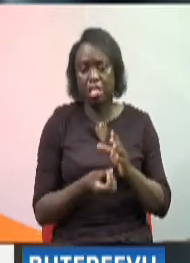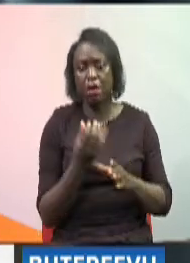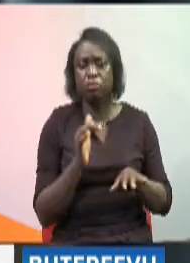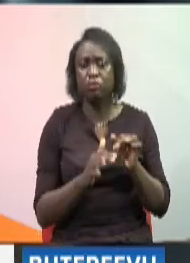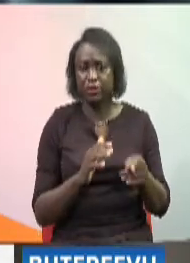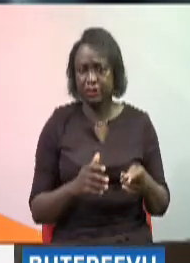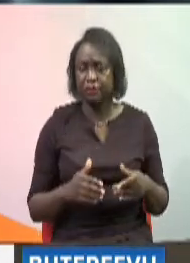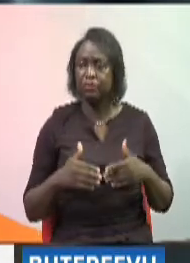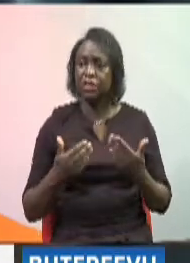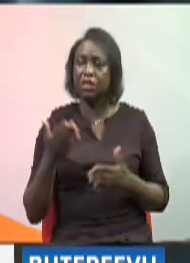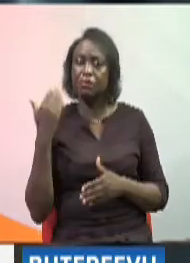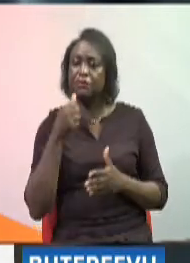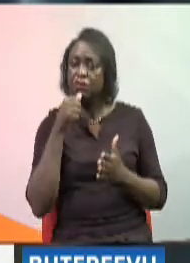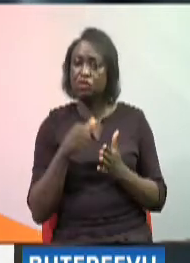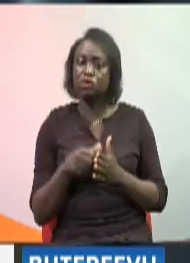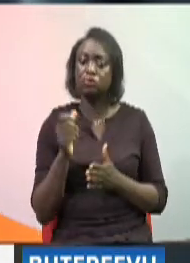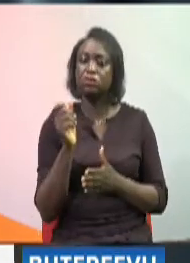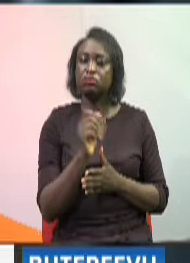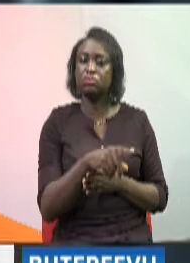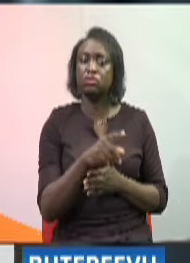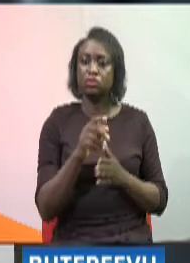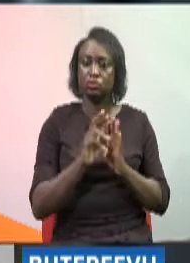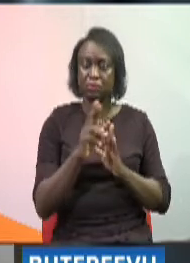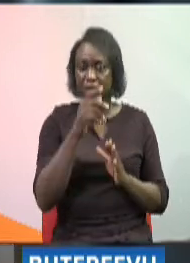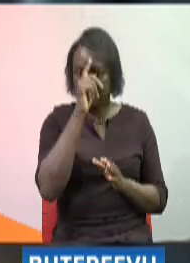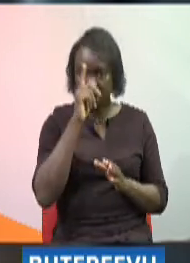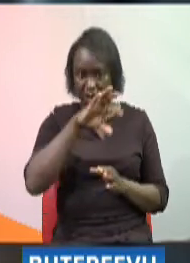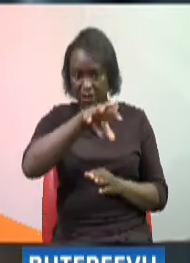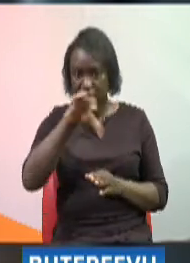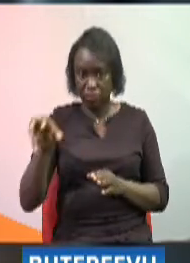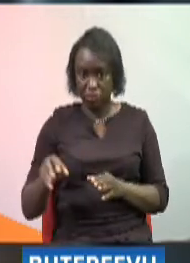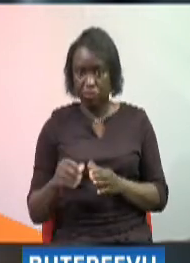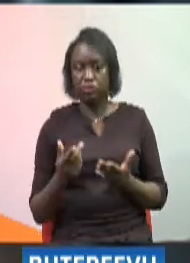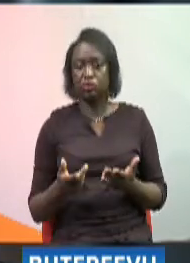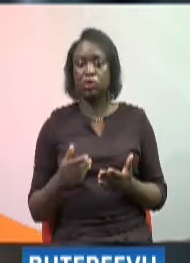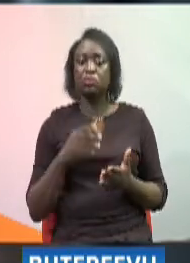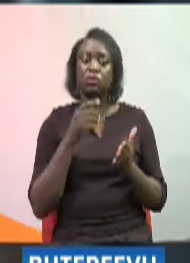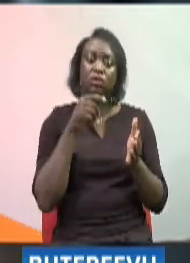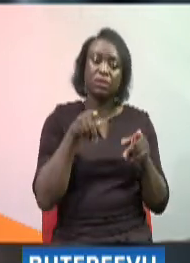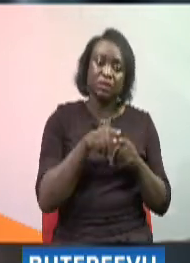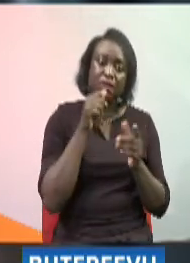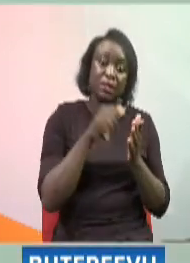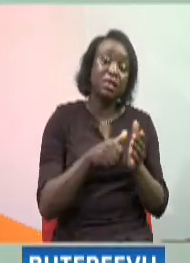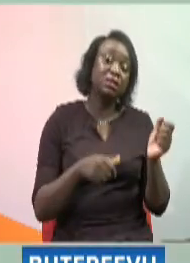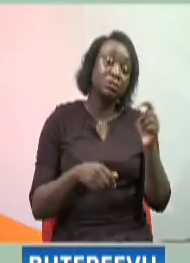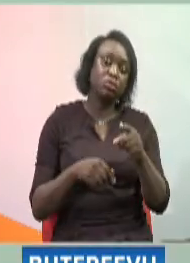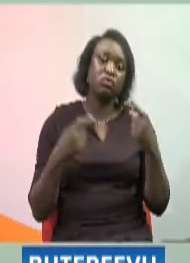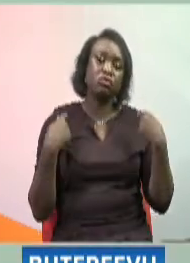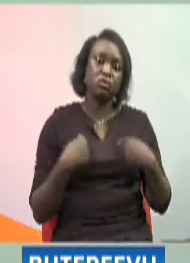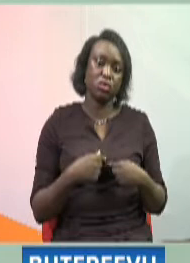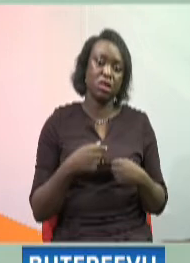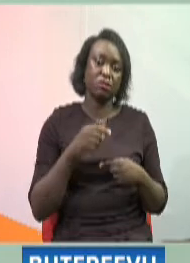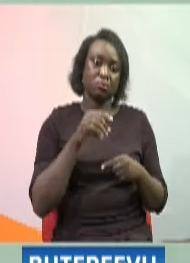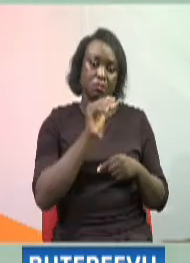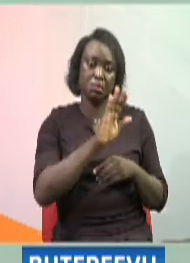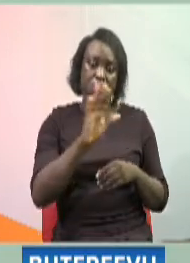ebiwandiiko bitwaweereza eri abaami okulambikira ddala abo ababaluŋŋamya ku nsonga z'amateeka. Bw'abadde ayogerako gye